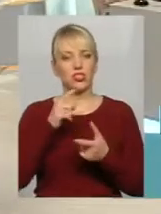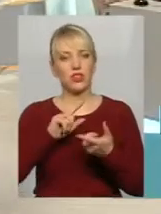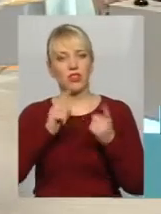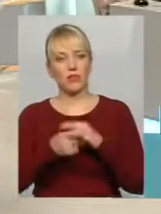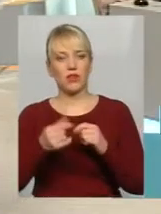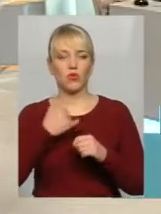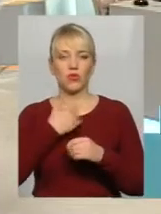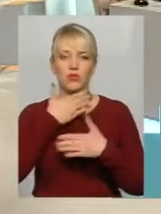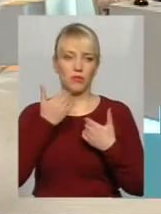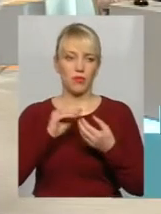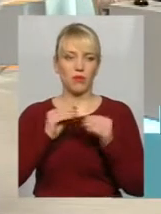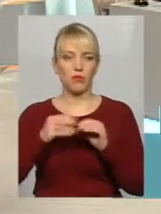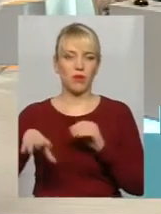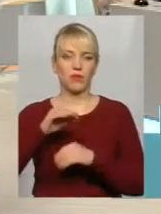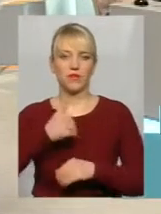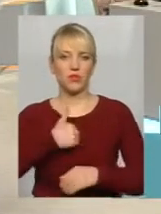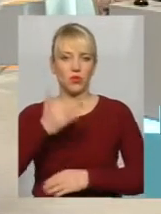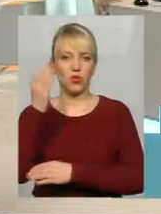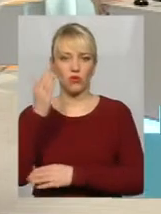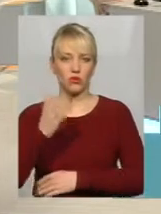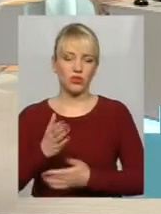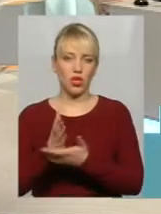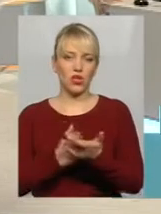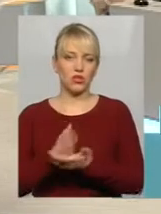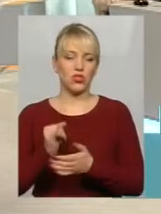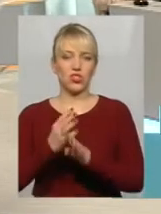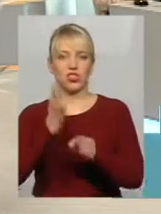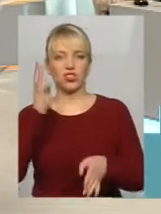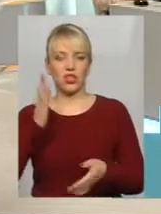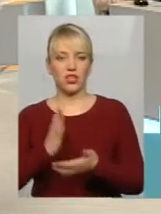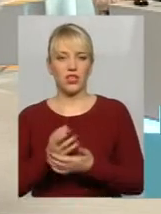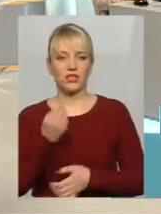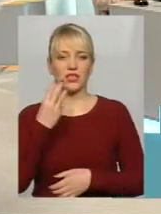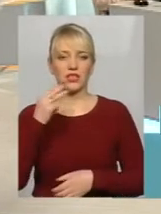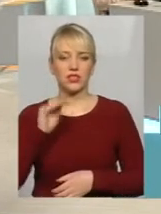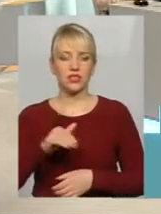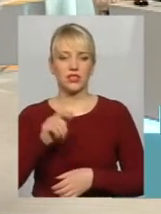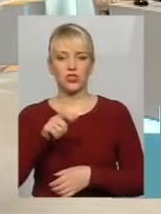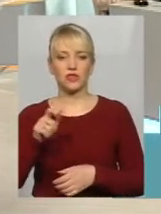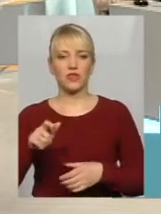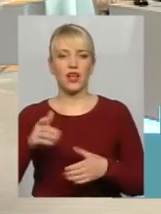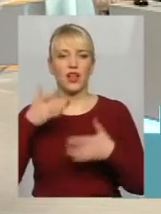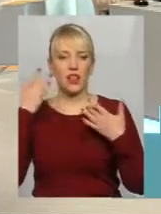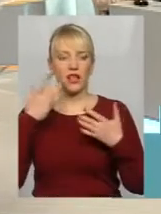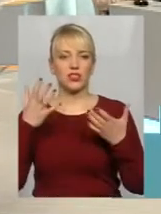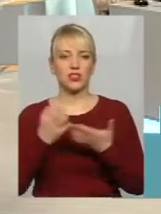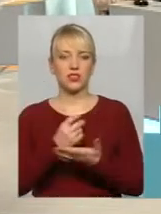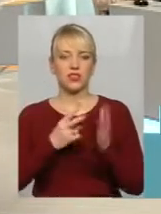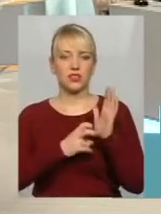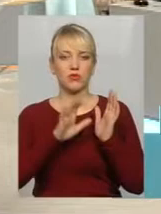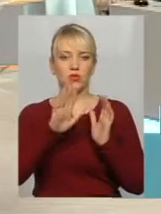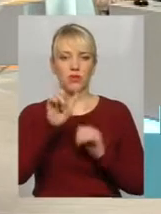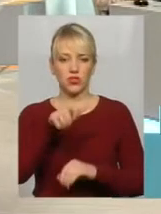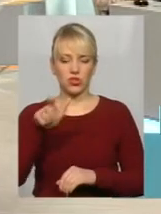навпаки в нас проблеми немає, всі хочуть служити, йти в строкову, і черга стоїть. 13 тисяч чоловік, легше знайти 705 чоловік,